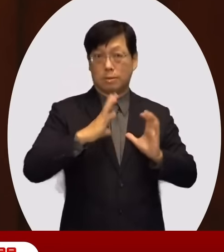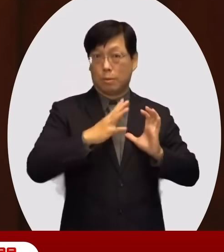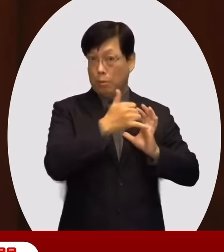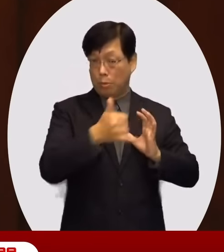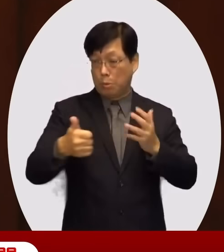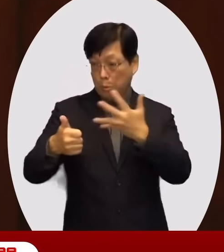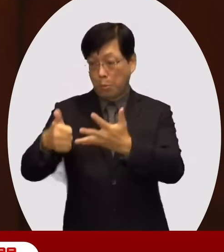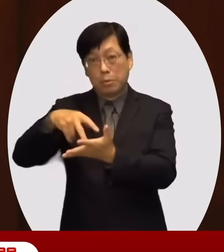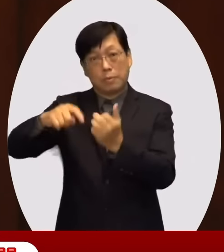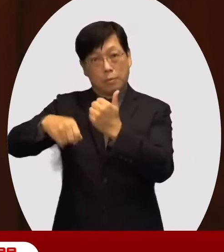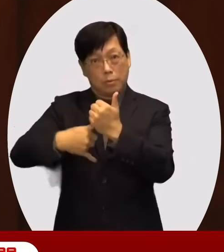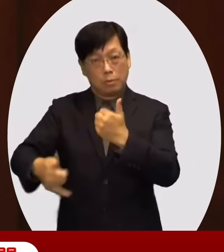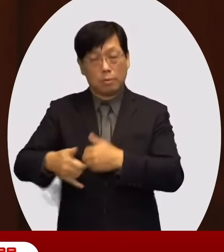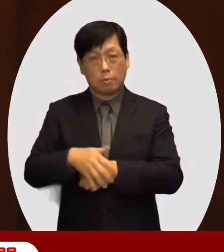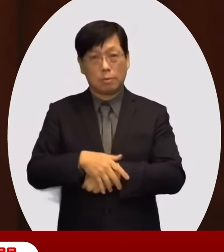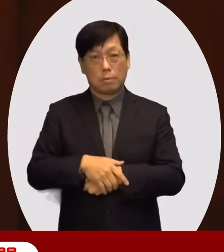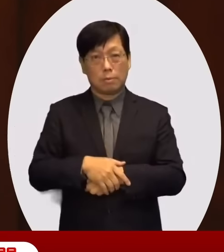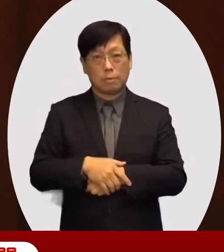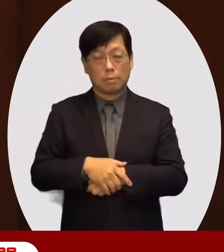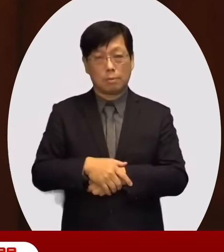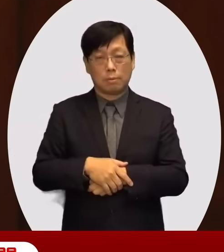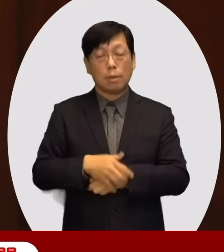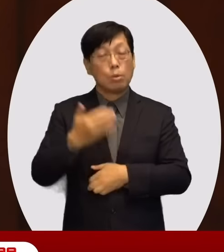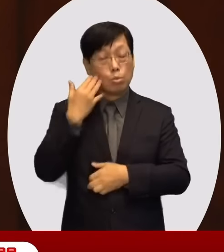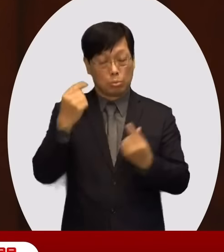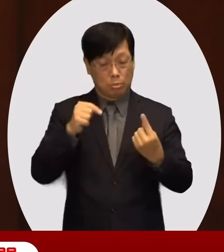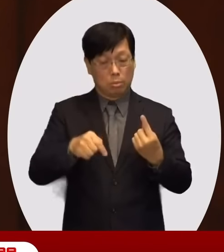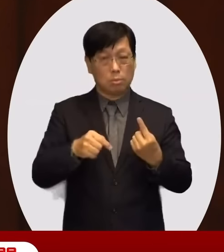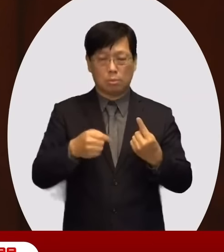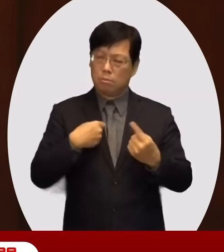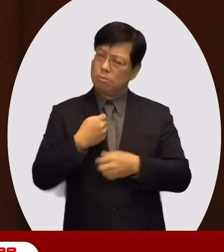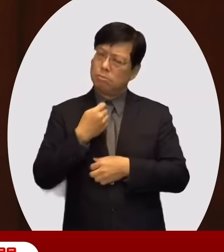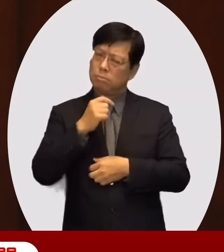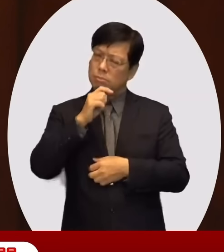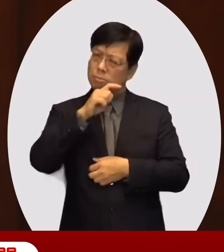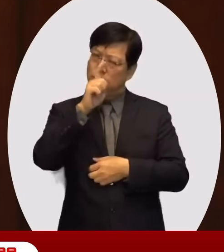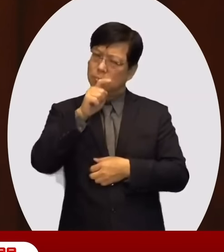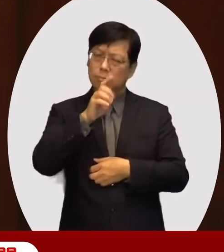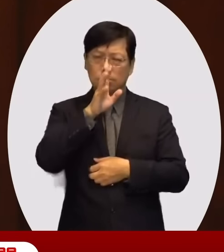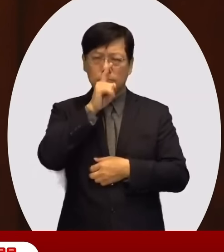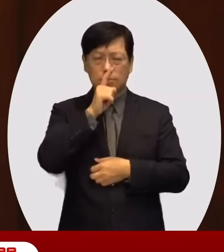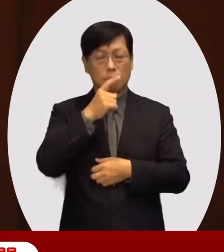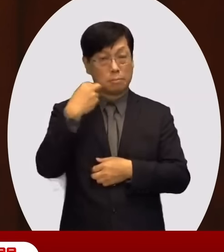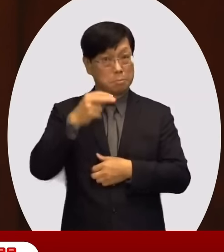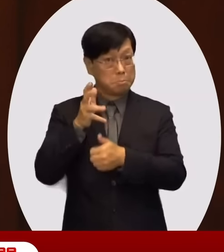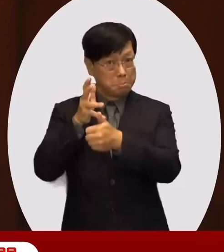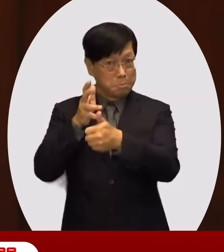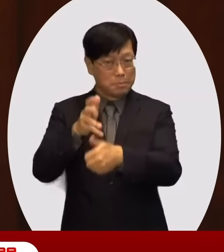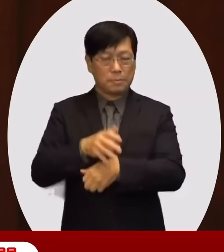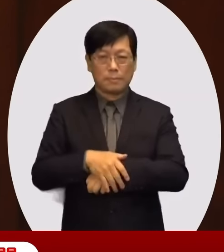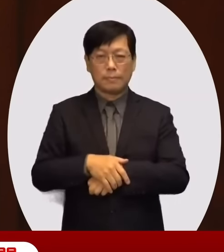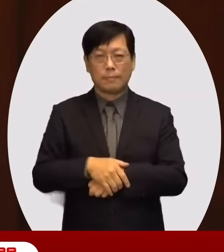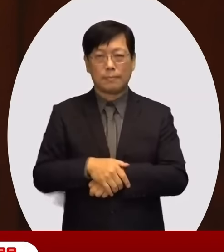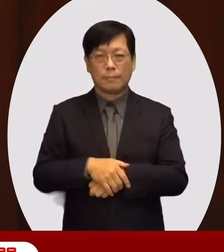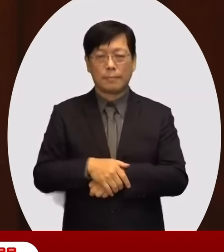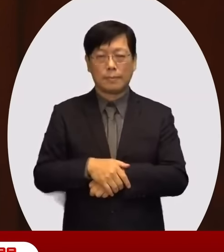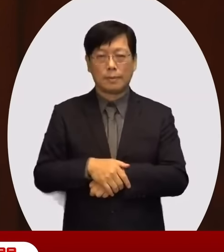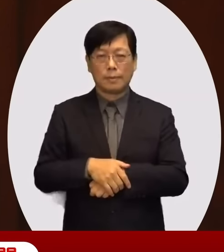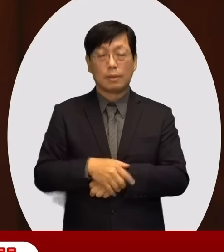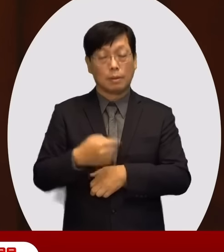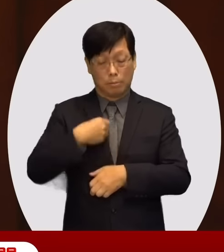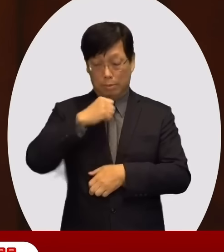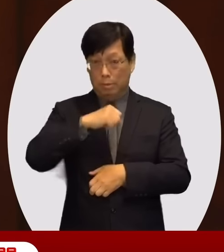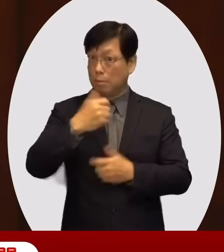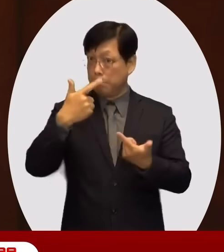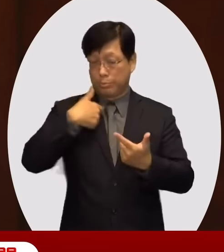质询立法委员。那如果是这样子的话，我有点疑惑，就是说进一步再提出来就教于您了哈。鉴于我